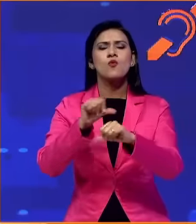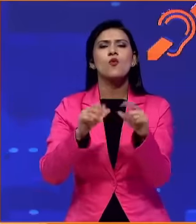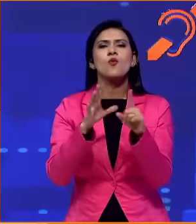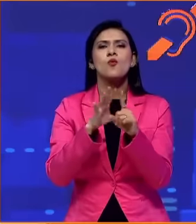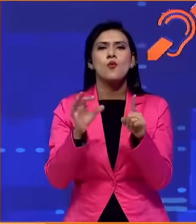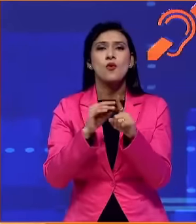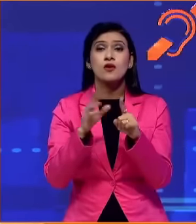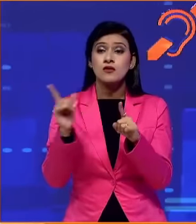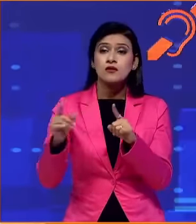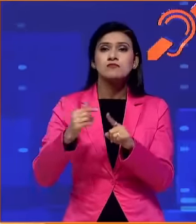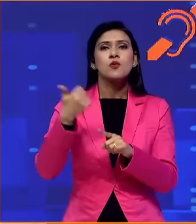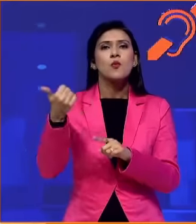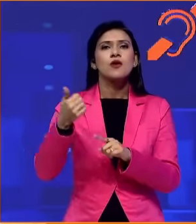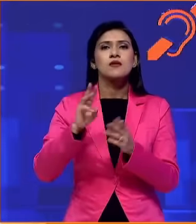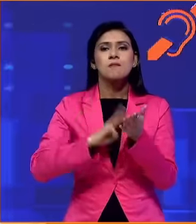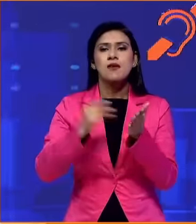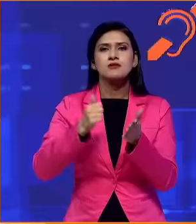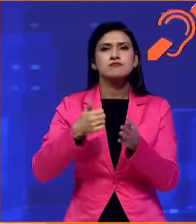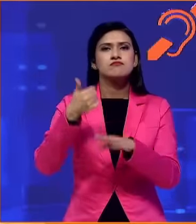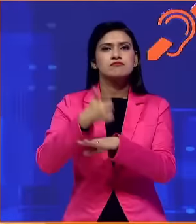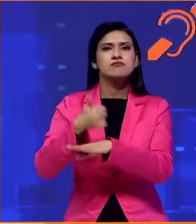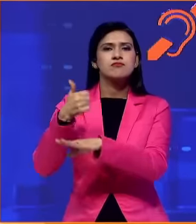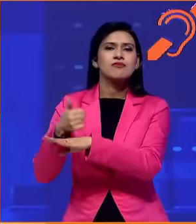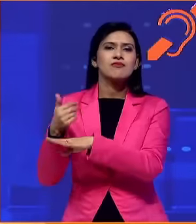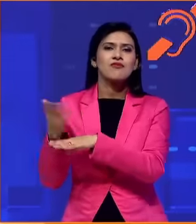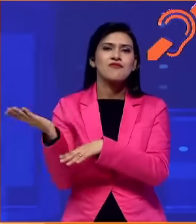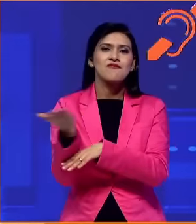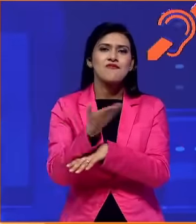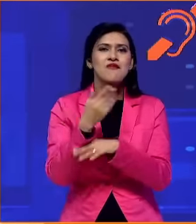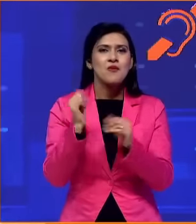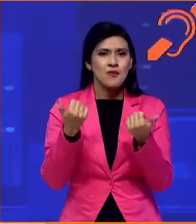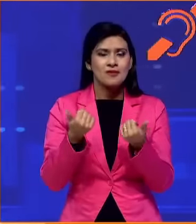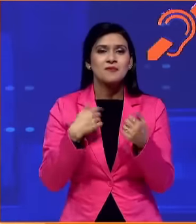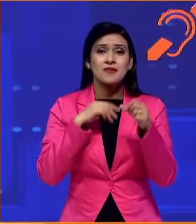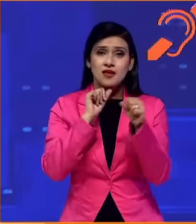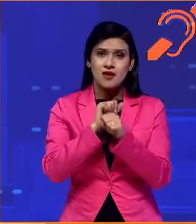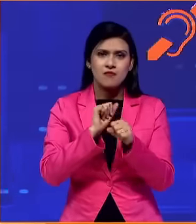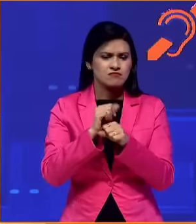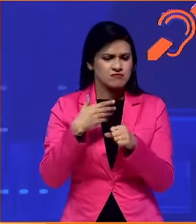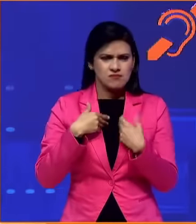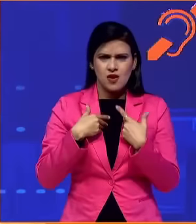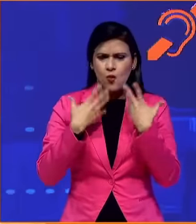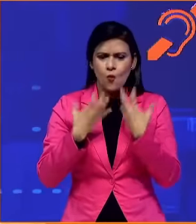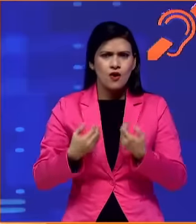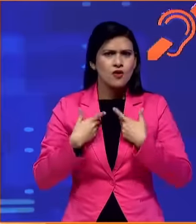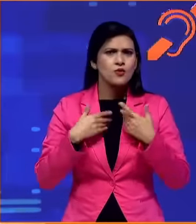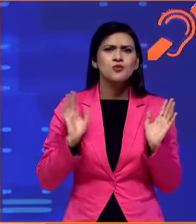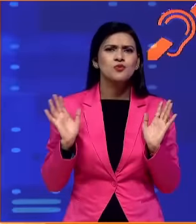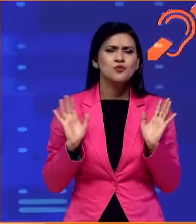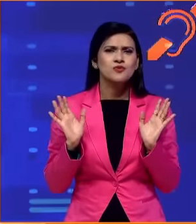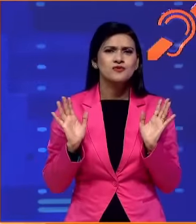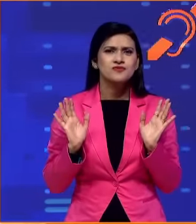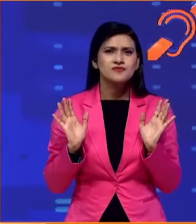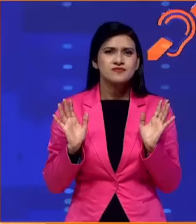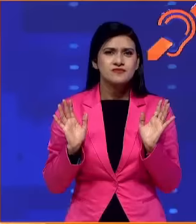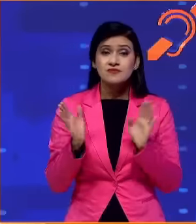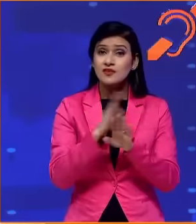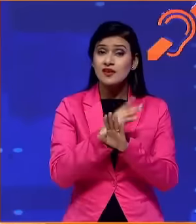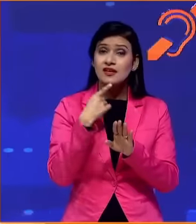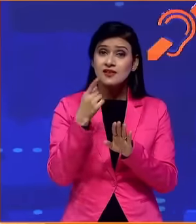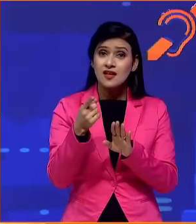रहेहैंउन्हेंमंत्रीबनायागया। हमनेउन्हेंसरकारकेभीतरकामकरनेकेलिएमजबूरकिया ,औरहमने...जैसाकिमैंनेकहा,मैंकोईपदग्रहणनहींकरनाचाहताथा, अगर